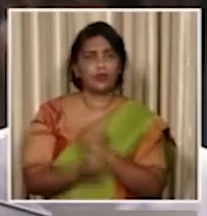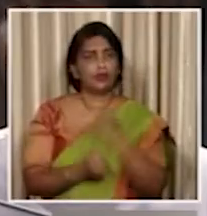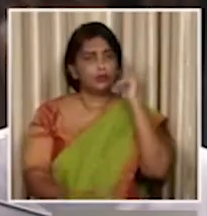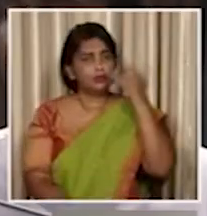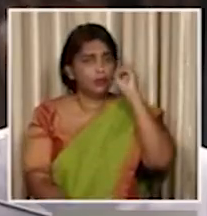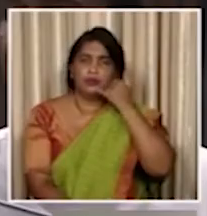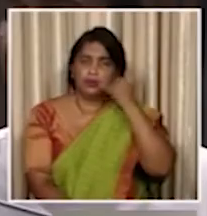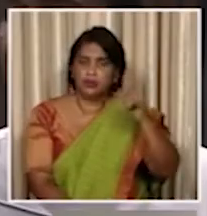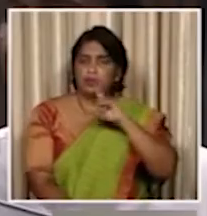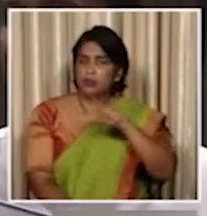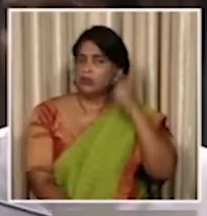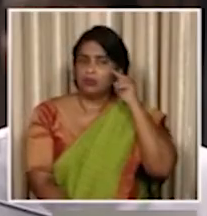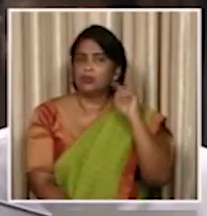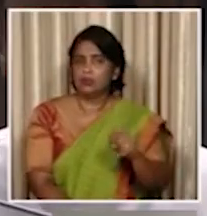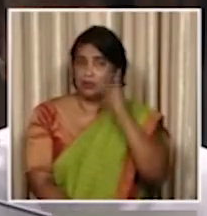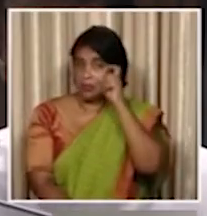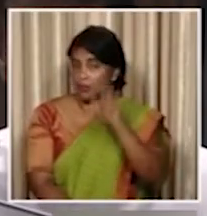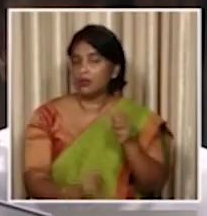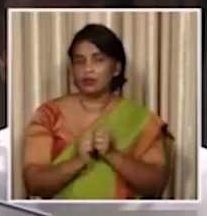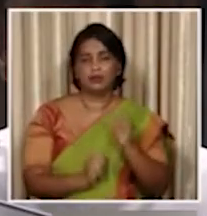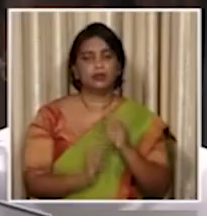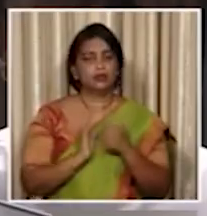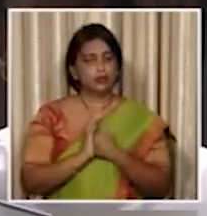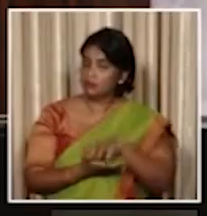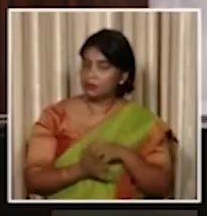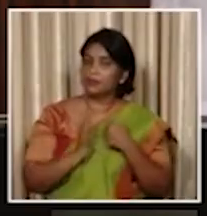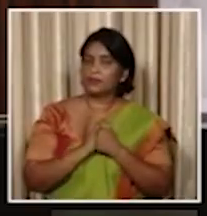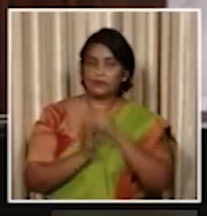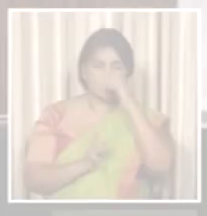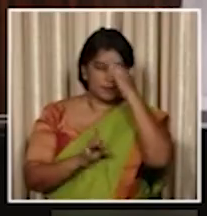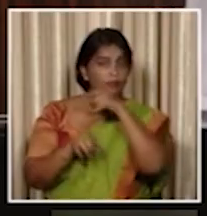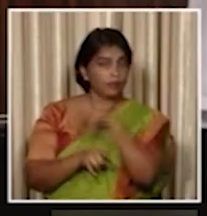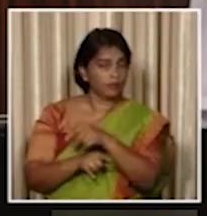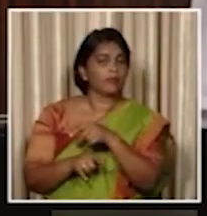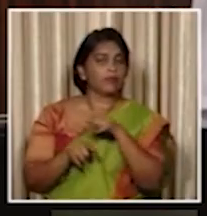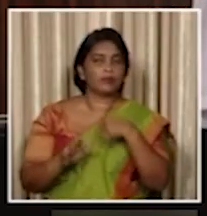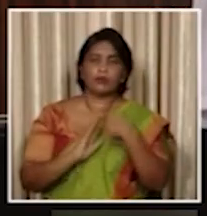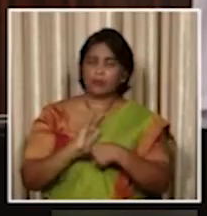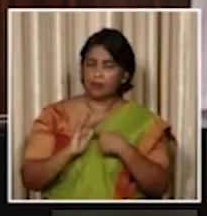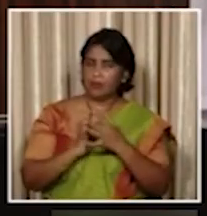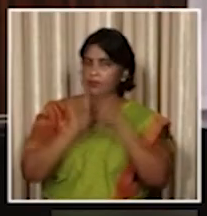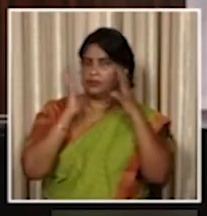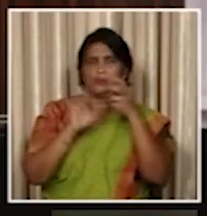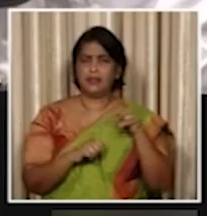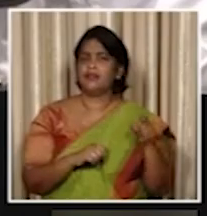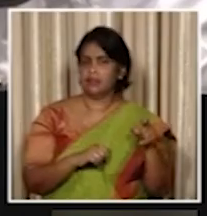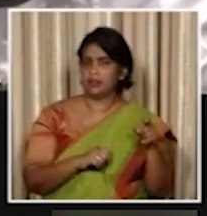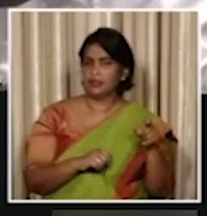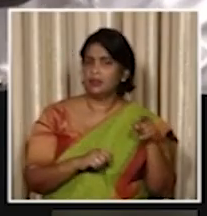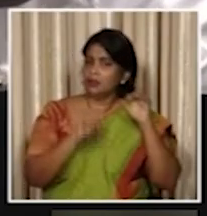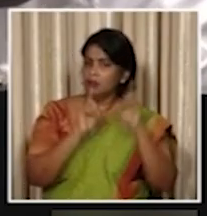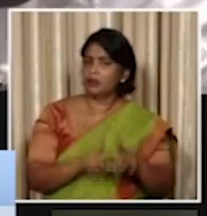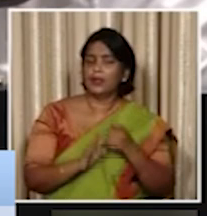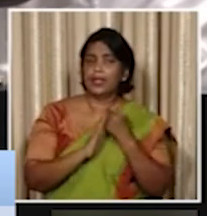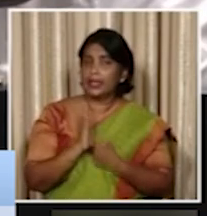උදේම කතා කරලා කිව්වා මේ සම්බන්ධයෙන් හොයලා බලලා කටයුතු කරන්න කියන ගෞරවණීය ඉල්ලීම කරනවා. මේ කාරණය අද ලංකාවේ ගොඩාක් දිස්ත්‍රික්කවලට සත්‍යයි. මේ